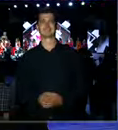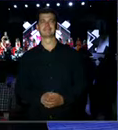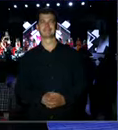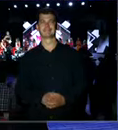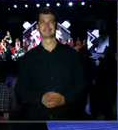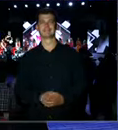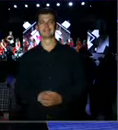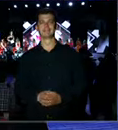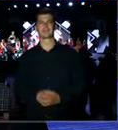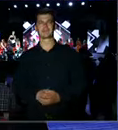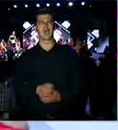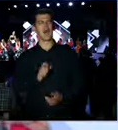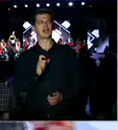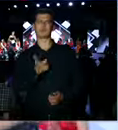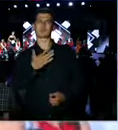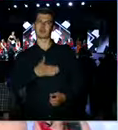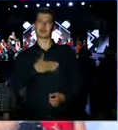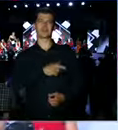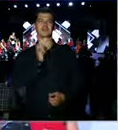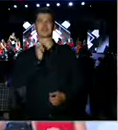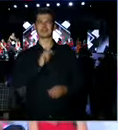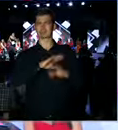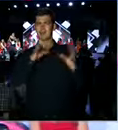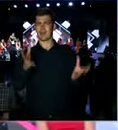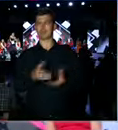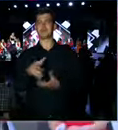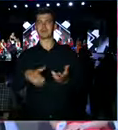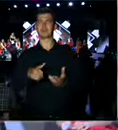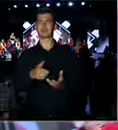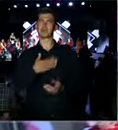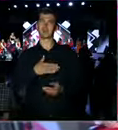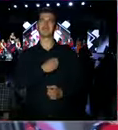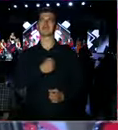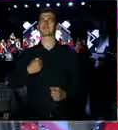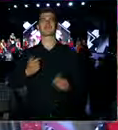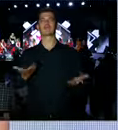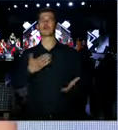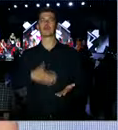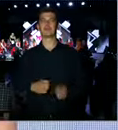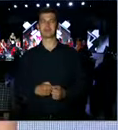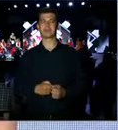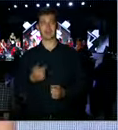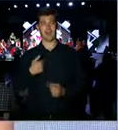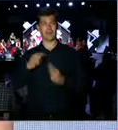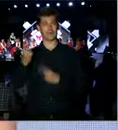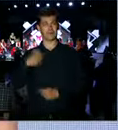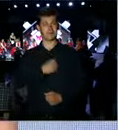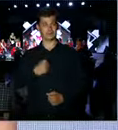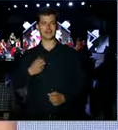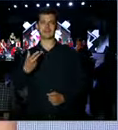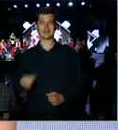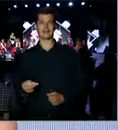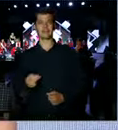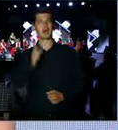barw. A co może się podobać dziewczynom z całego świata w Warszawie? Warszawy. Co prawda ja nie jestem z Warszawy, ale